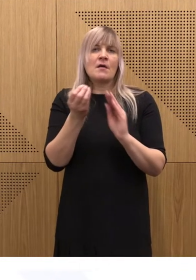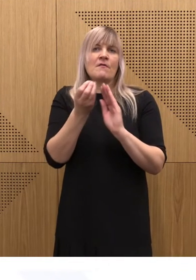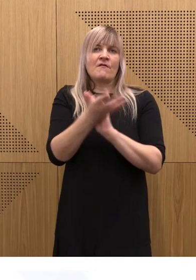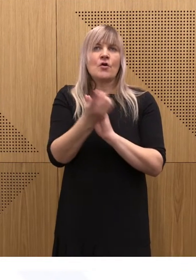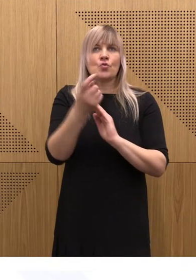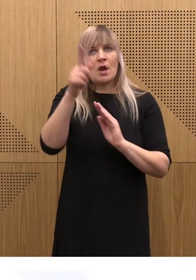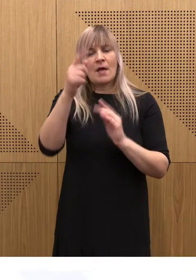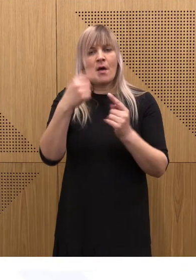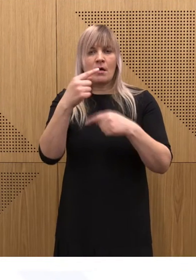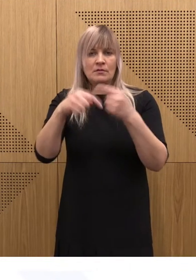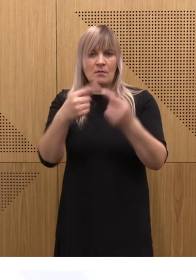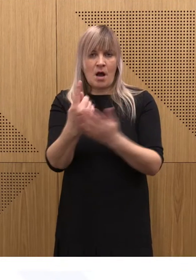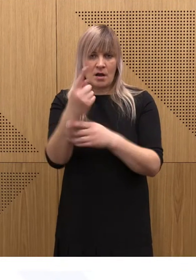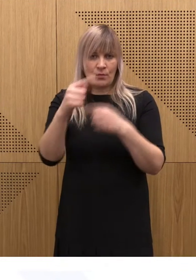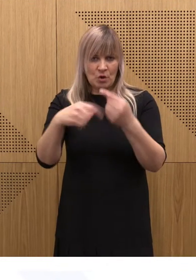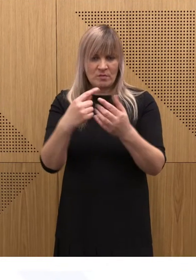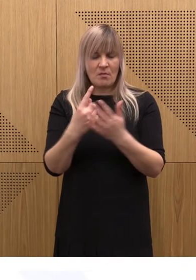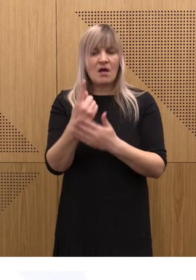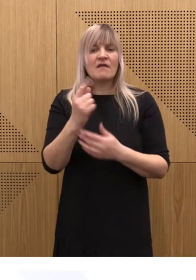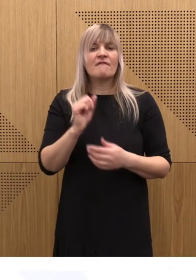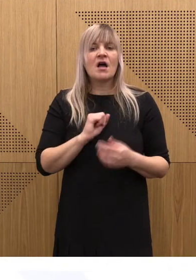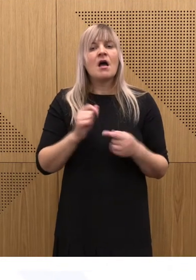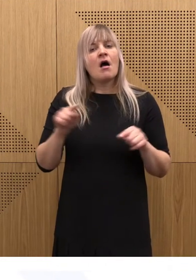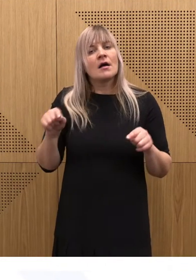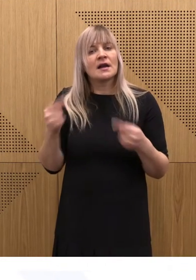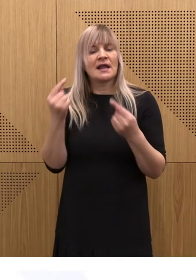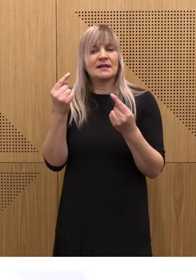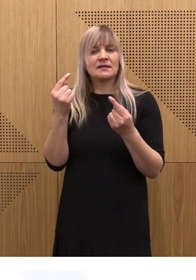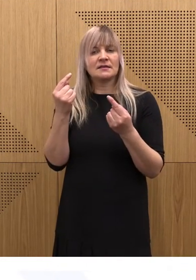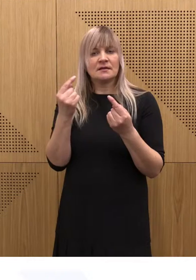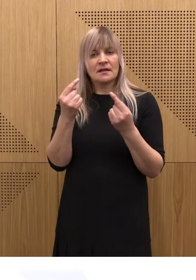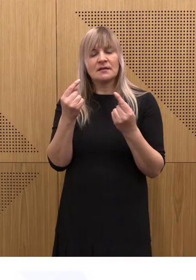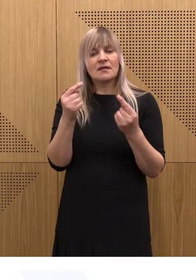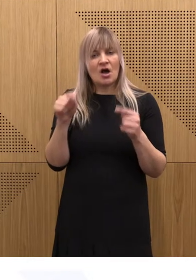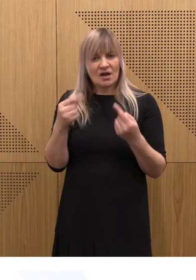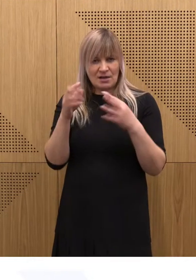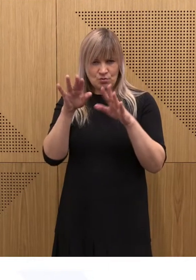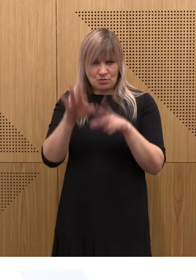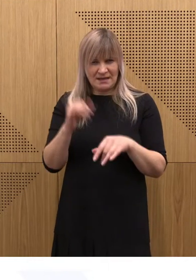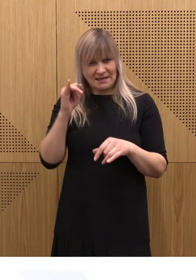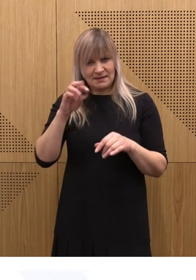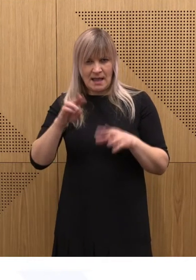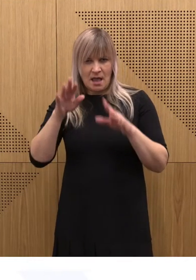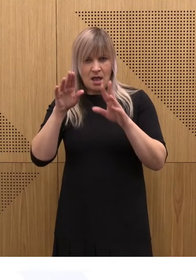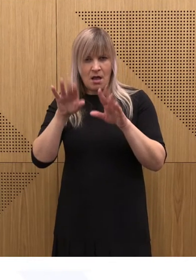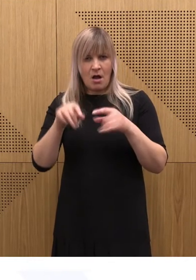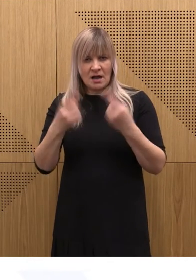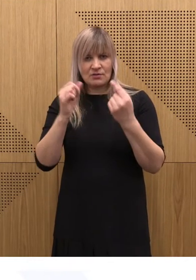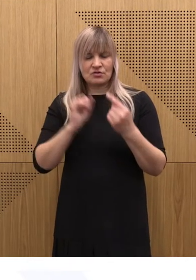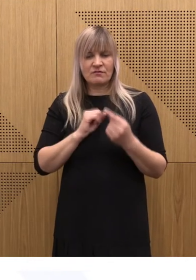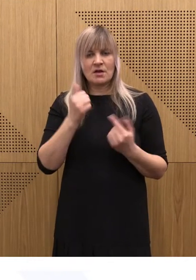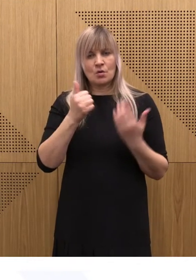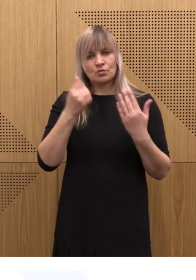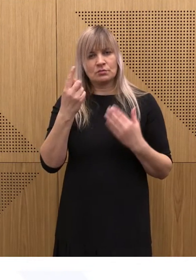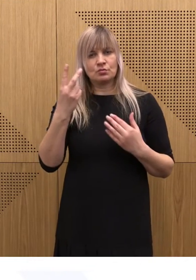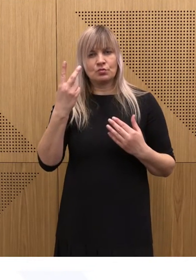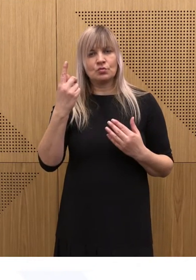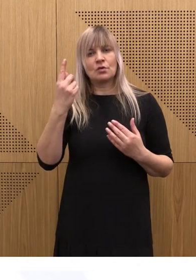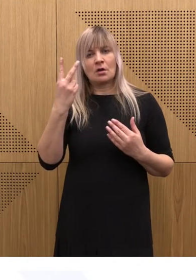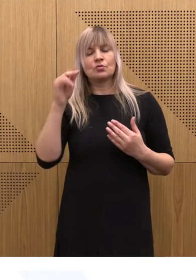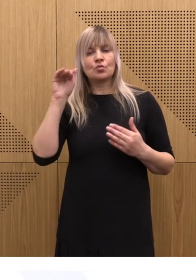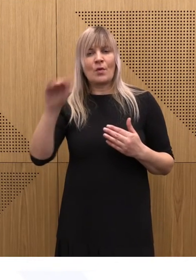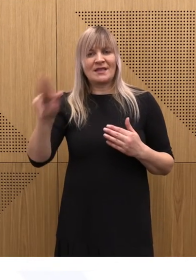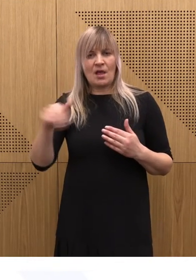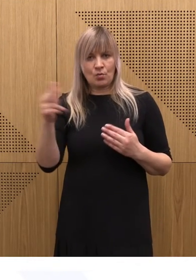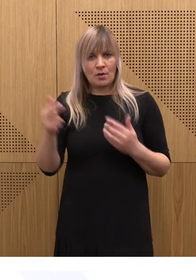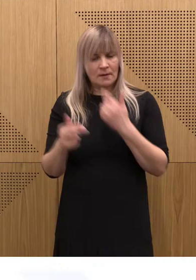puhul hakkaksid toimima, lähevad siis arendustöödena maksma 63 000 eurot. Igal juhul ma rõhutan üle, et